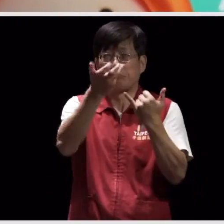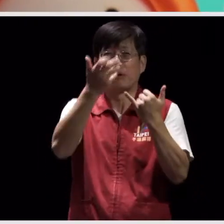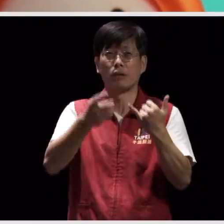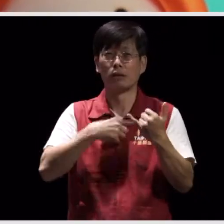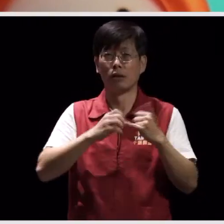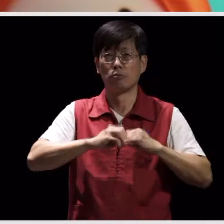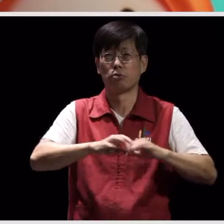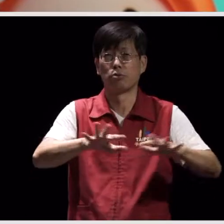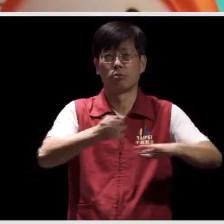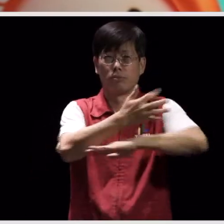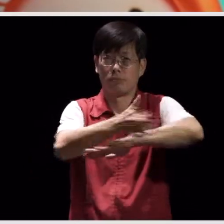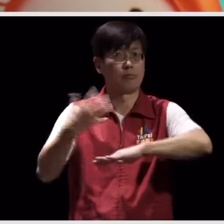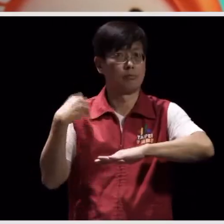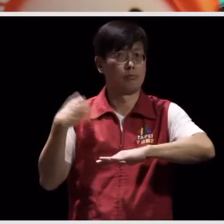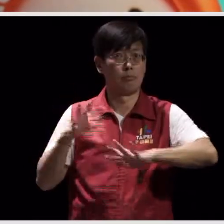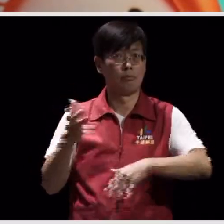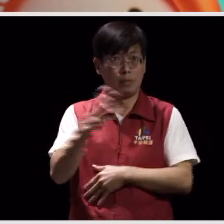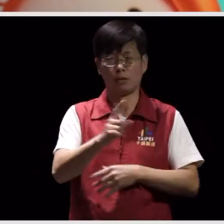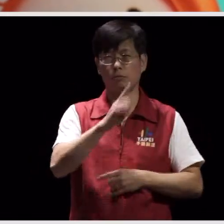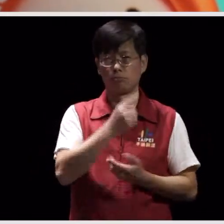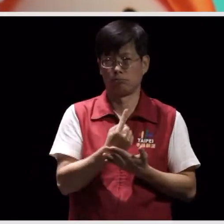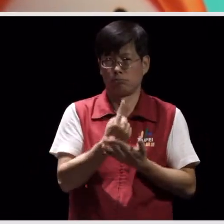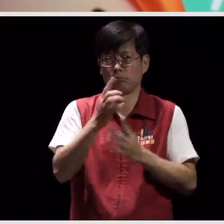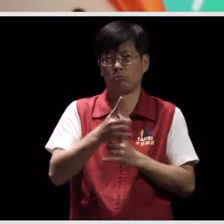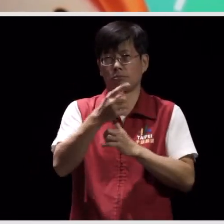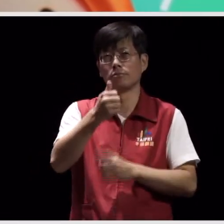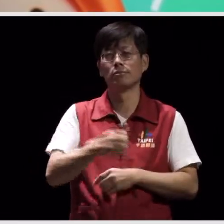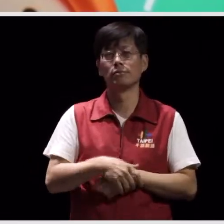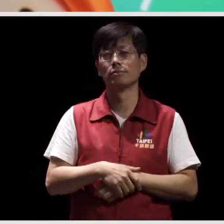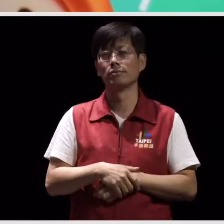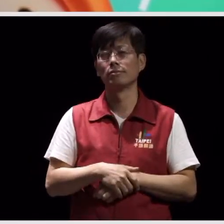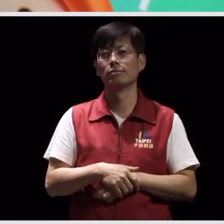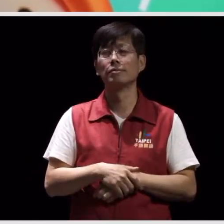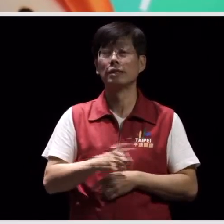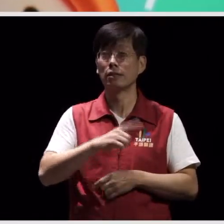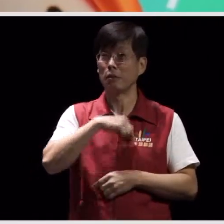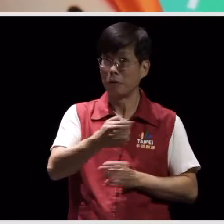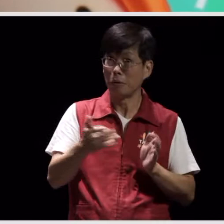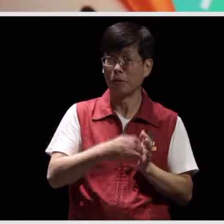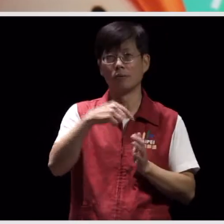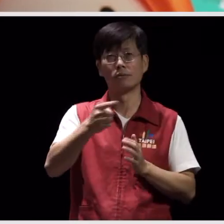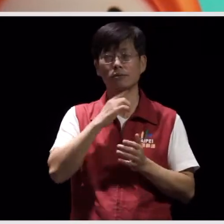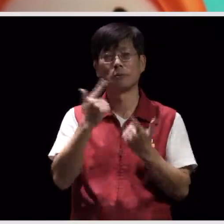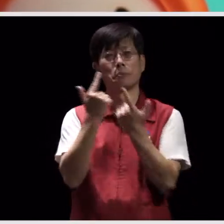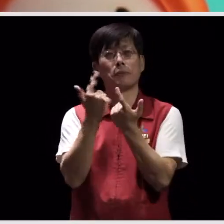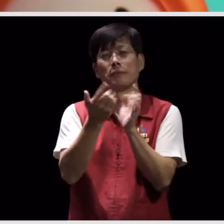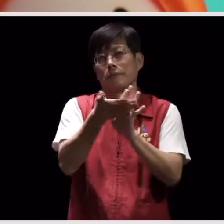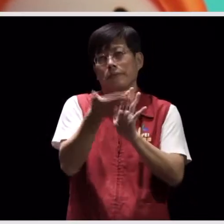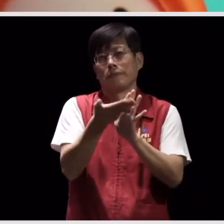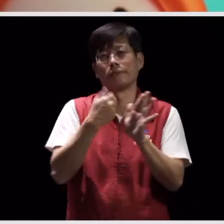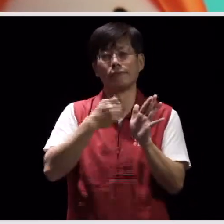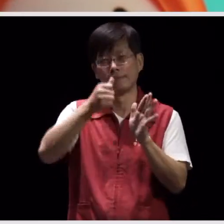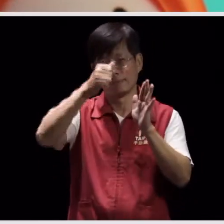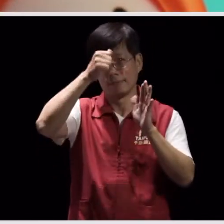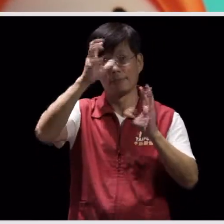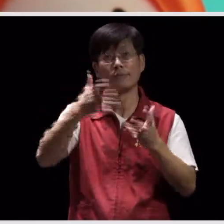撒在恒河上面，现在还是有的，因为这是很神圣的。好，三天上完步之后，跑到了北印，对，那